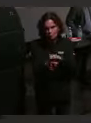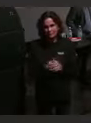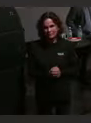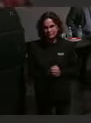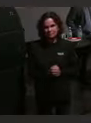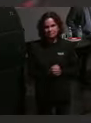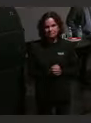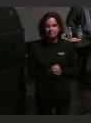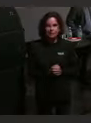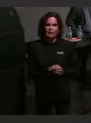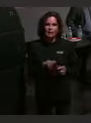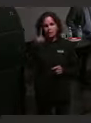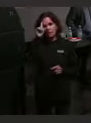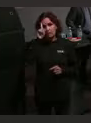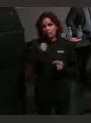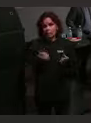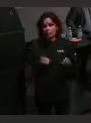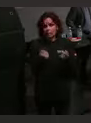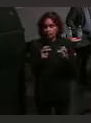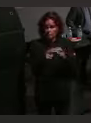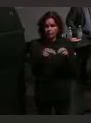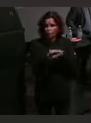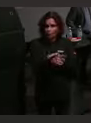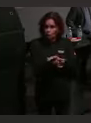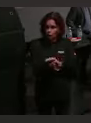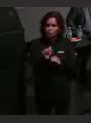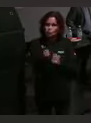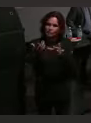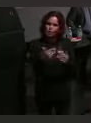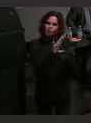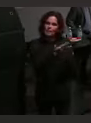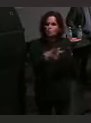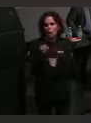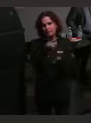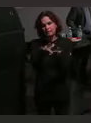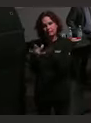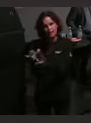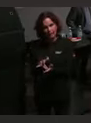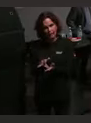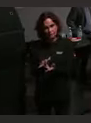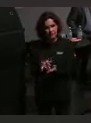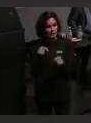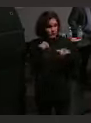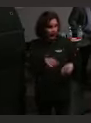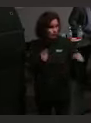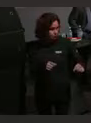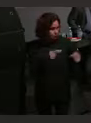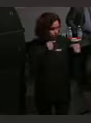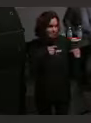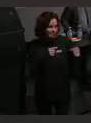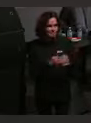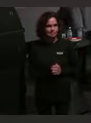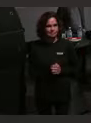etterpå si at det går ikke an å gå I kraftunderskudd, fordi at da får de jo bare tilbud andre steder fra. Så her skal de lærde strides, og så skal vi høre